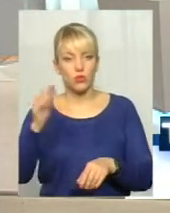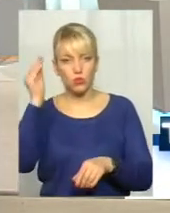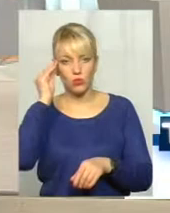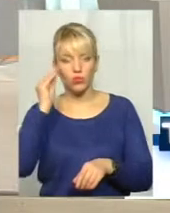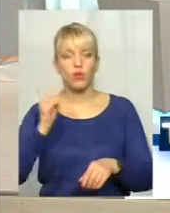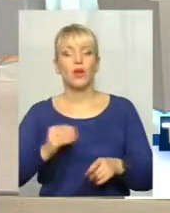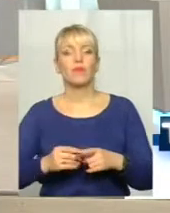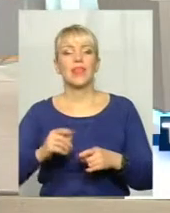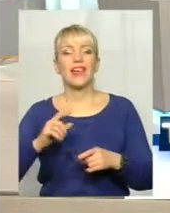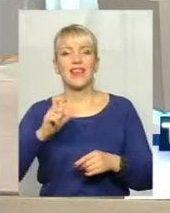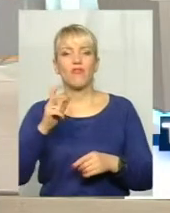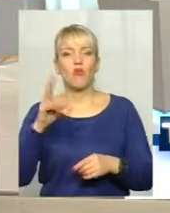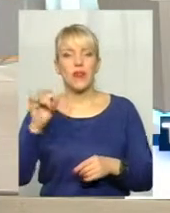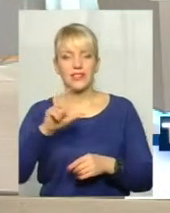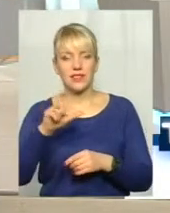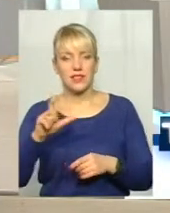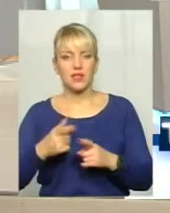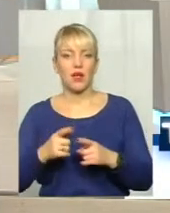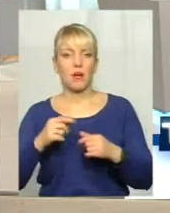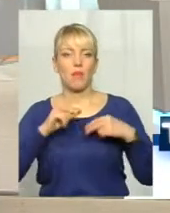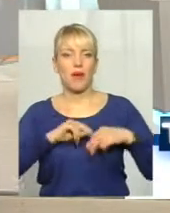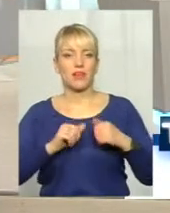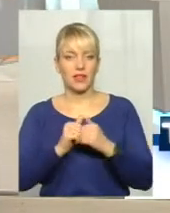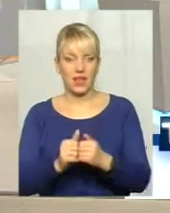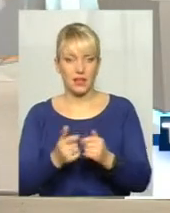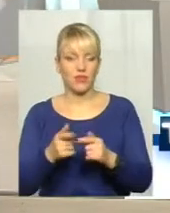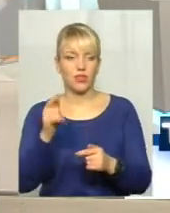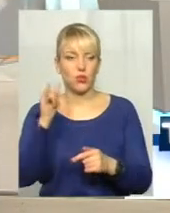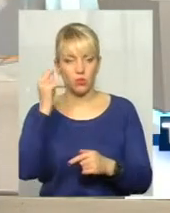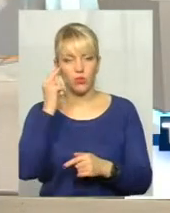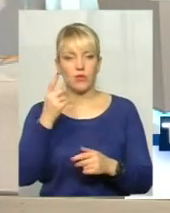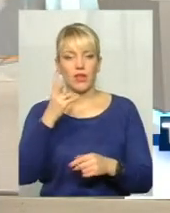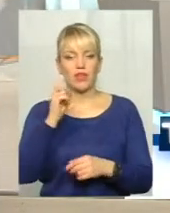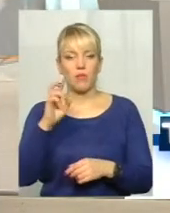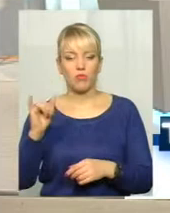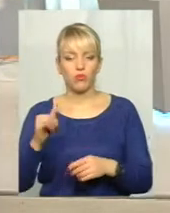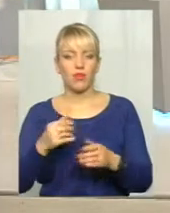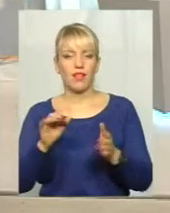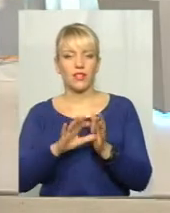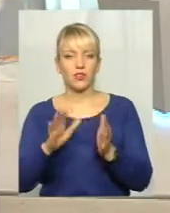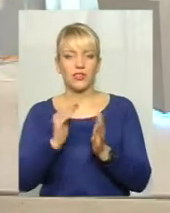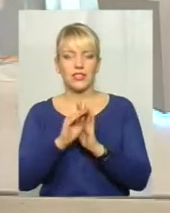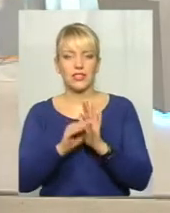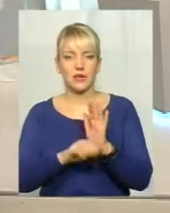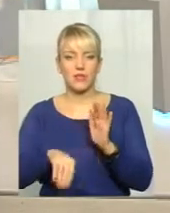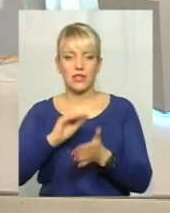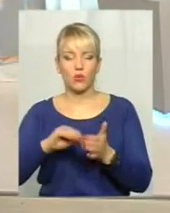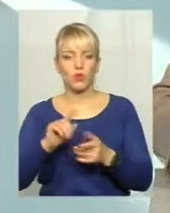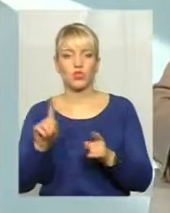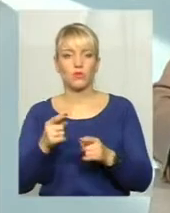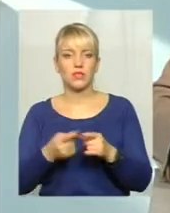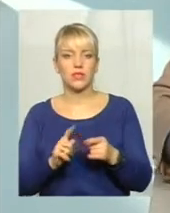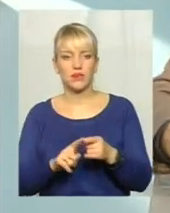адже от повертаючись до НАБУ, повертаючись до електронної, це НАБУ і електронні системи закупівель, це те, що вдалося, і чим козиряло